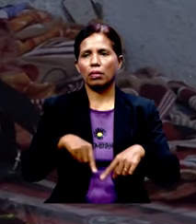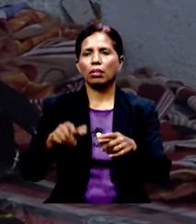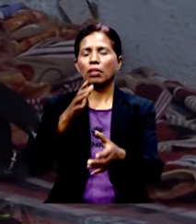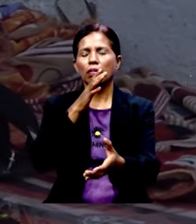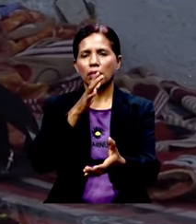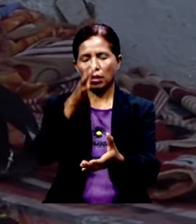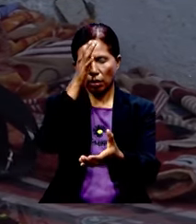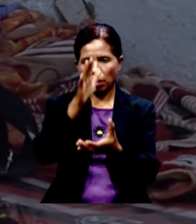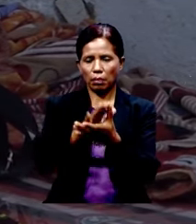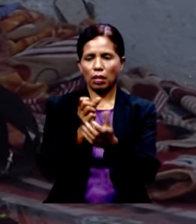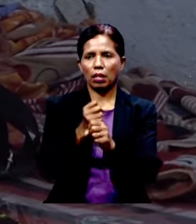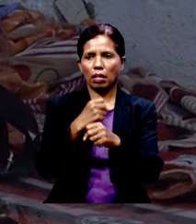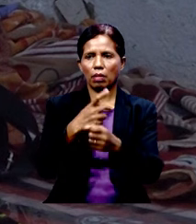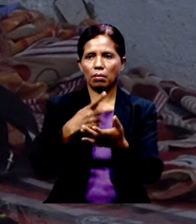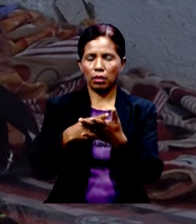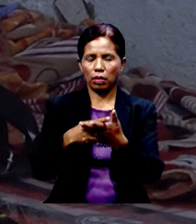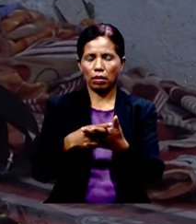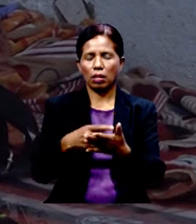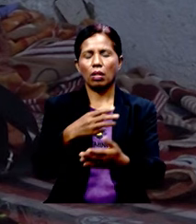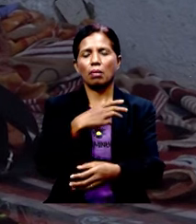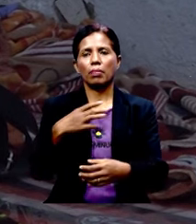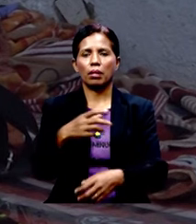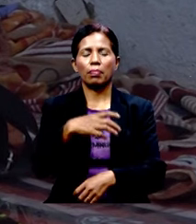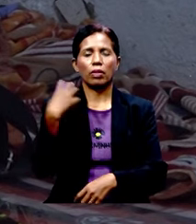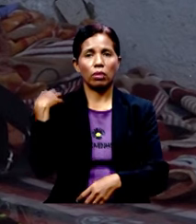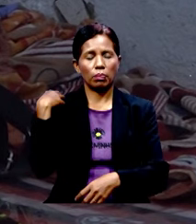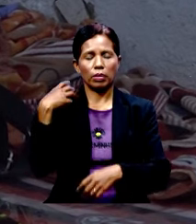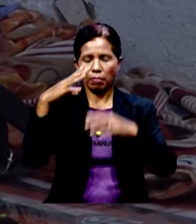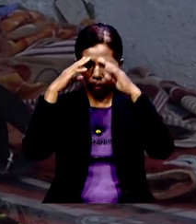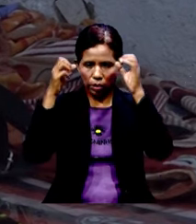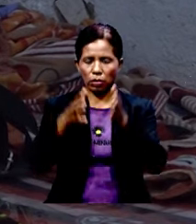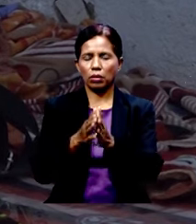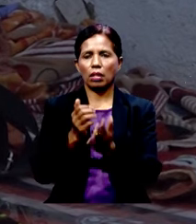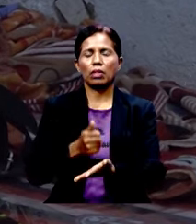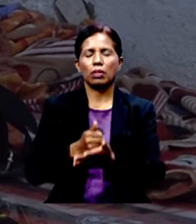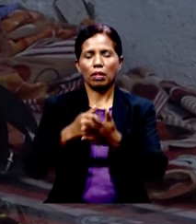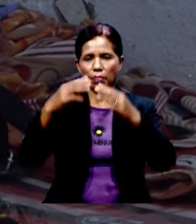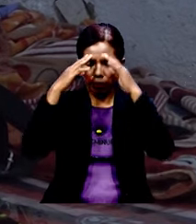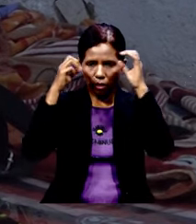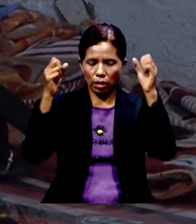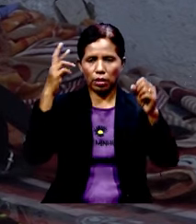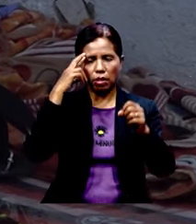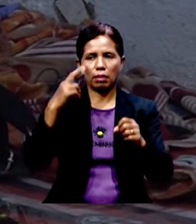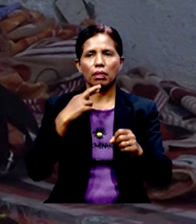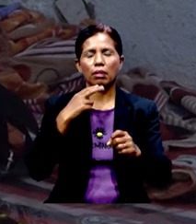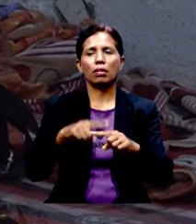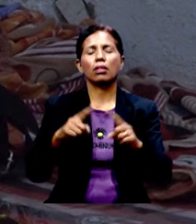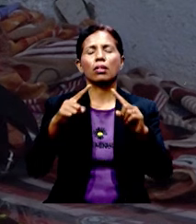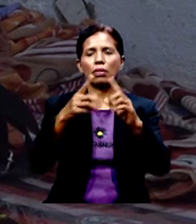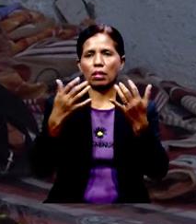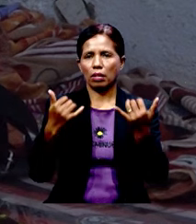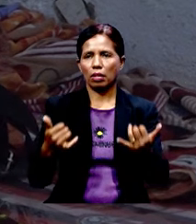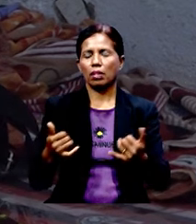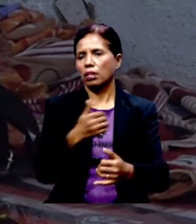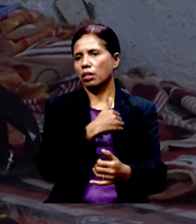kaben halo proposta ba palacio presidencial ho di husu tulum ba presidente republika José Ramos Horta mai beto oras ne